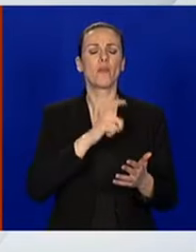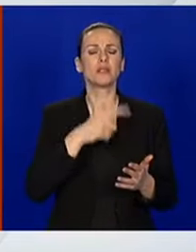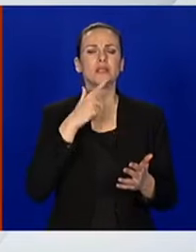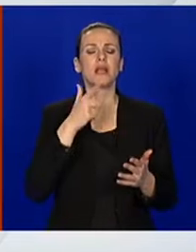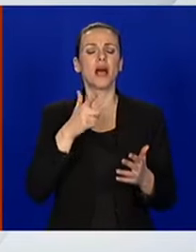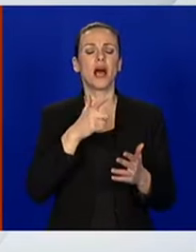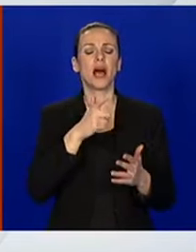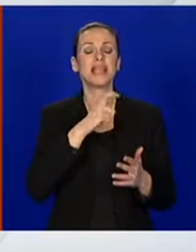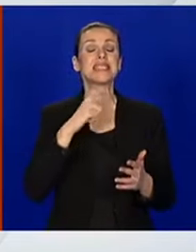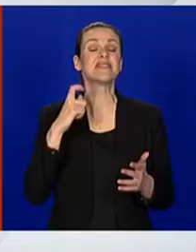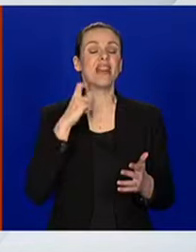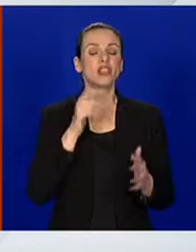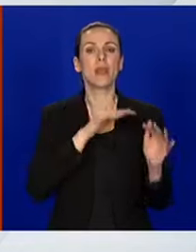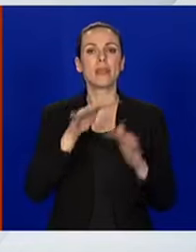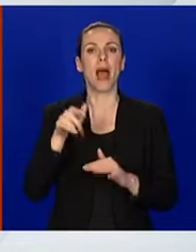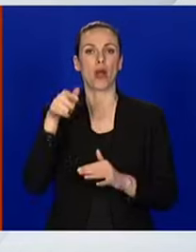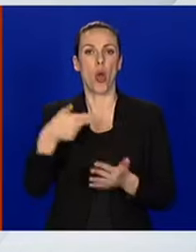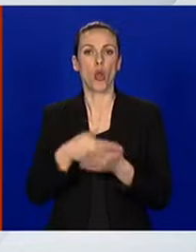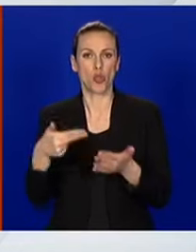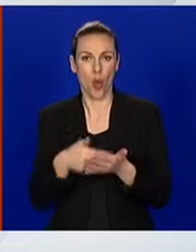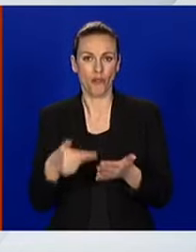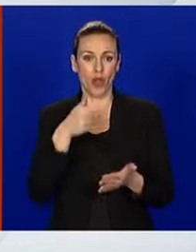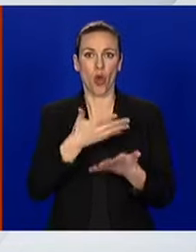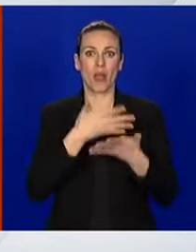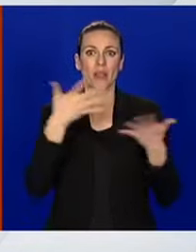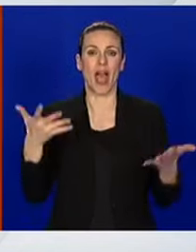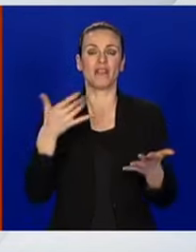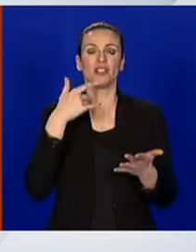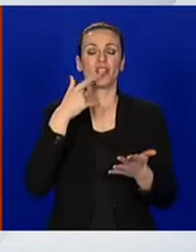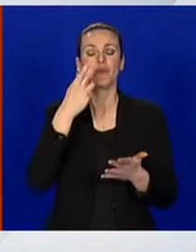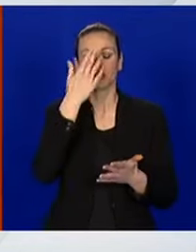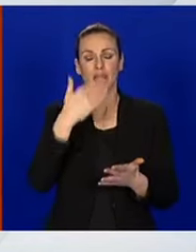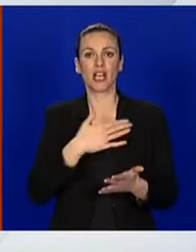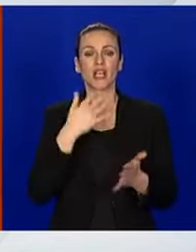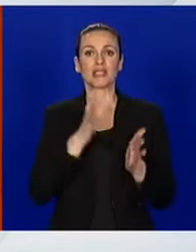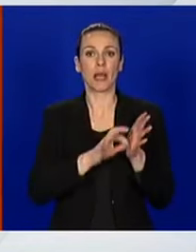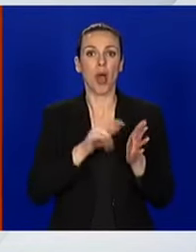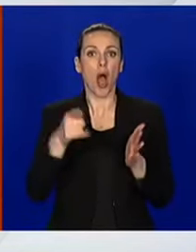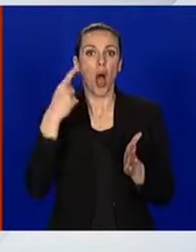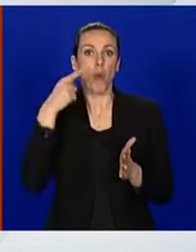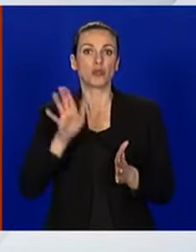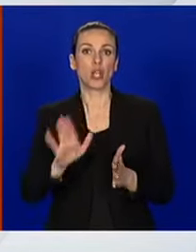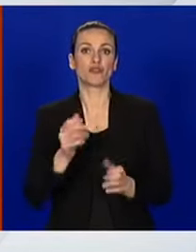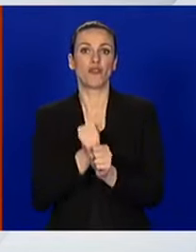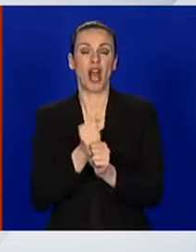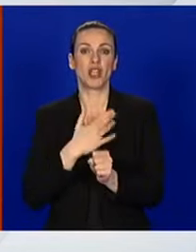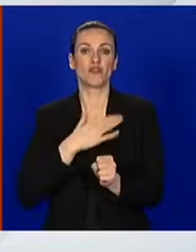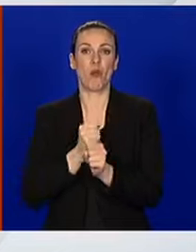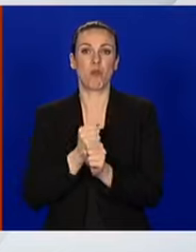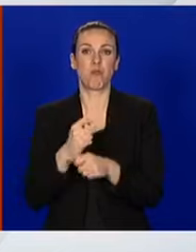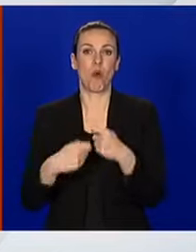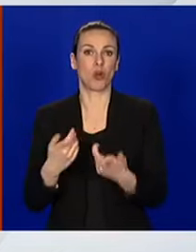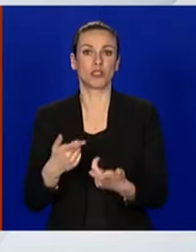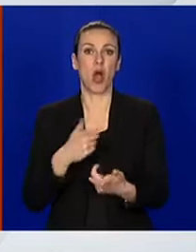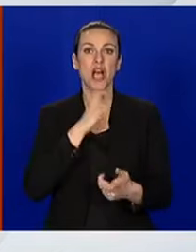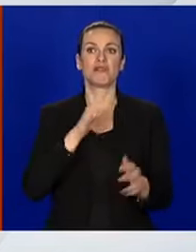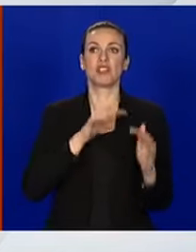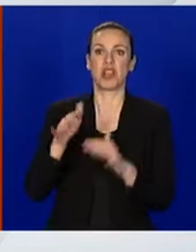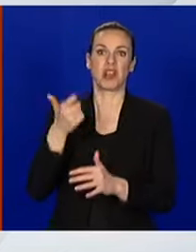na najveći kršćanski blagdan samo zato što je pokušala raditi svoj posao. Policija